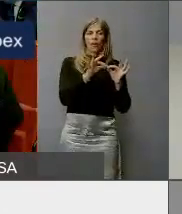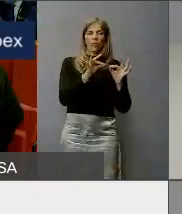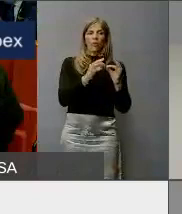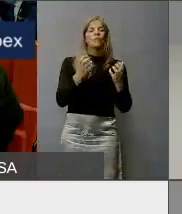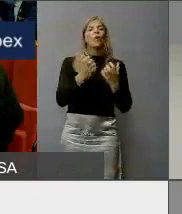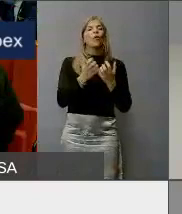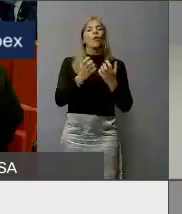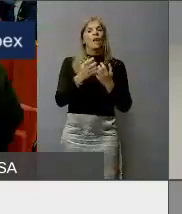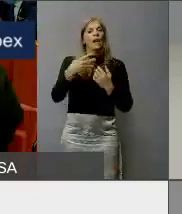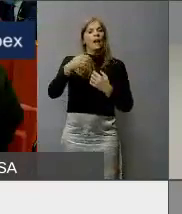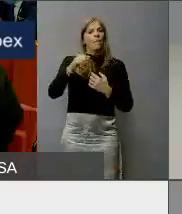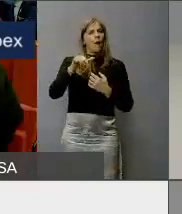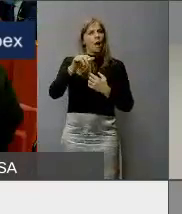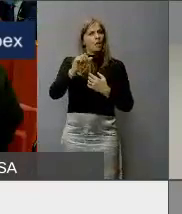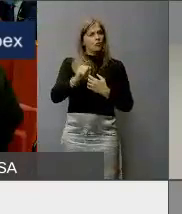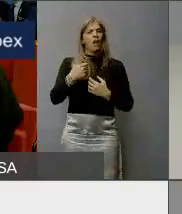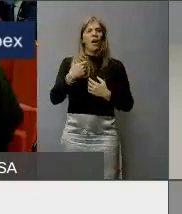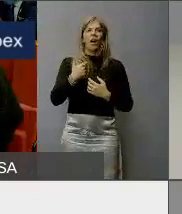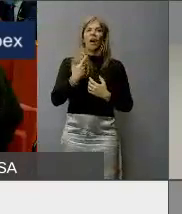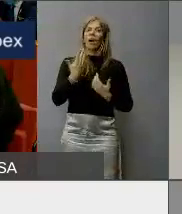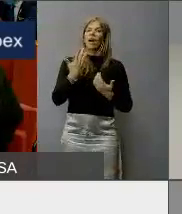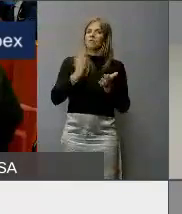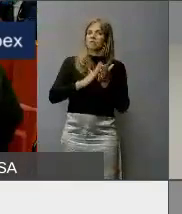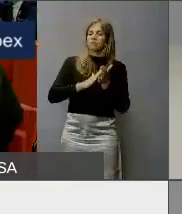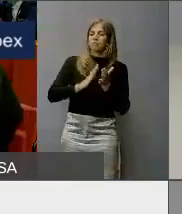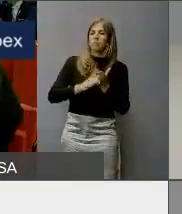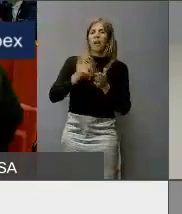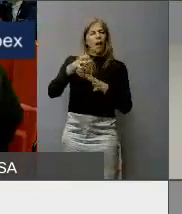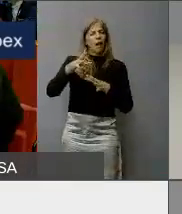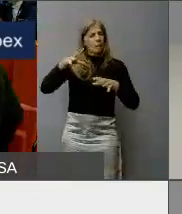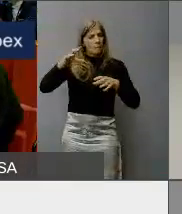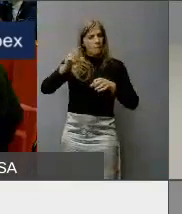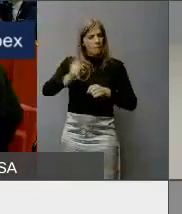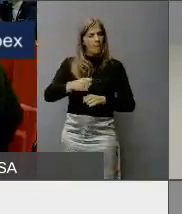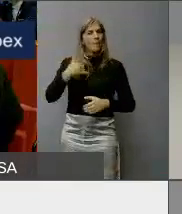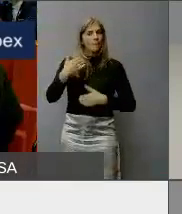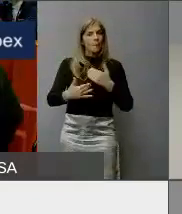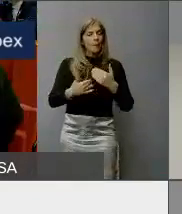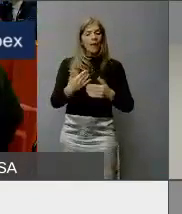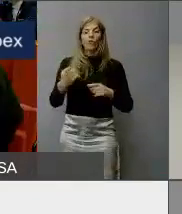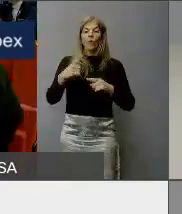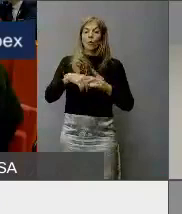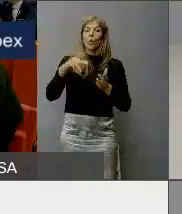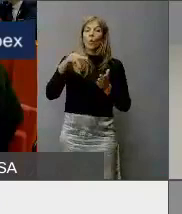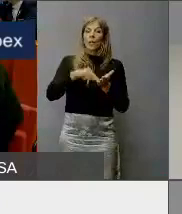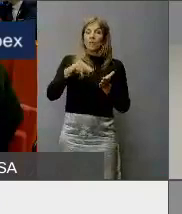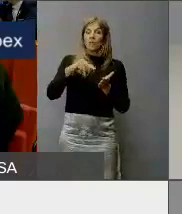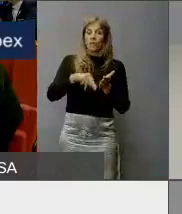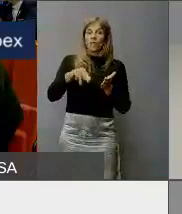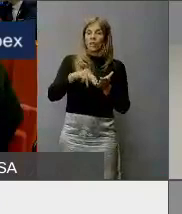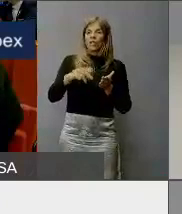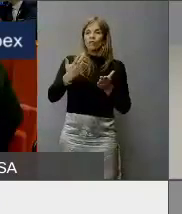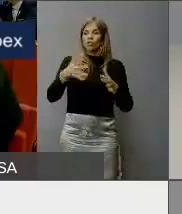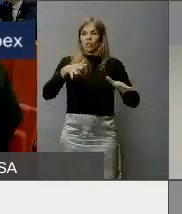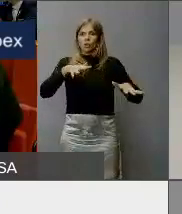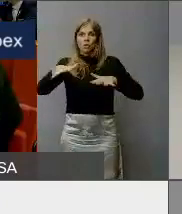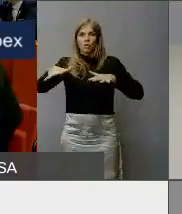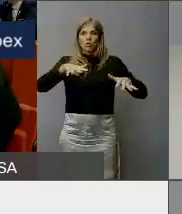e gli uffici che hanno contribuito a concretizzare questo